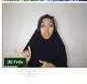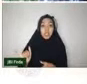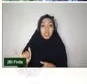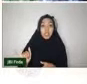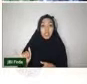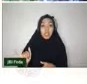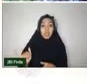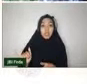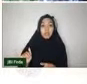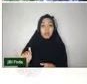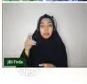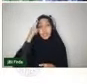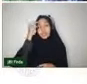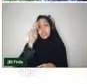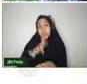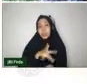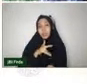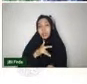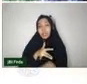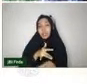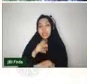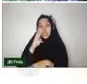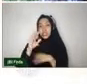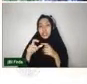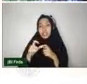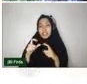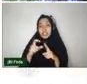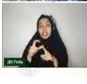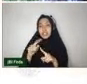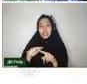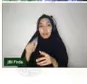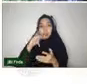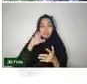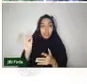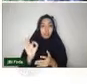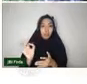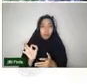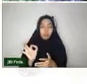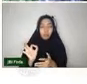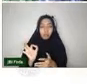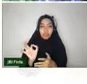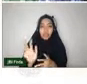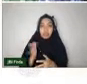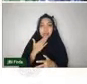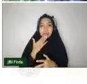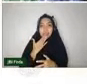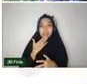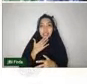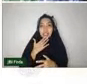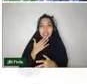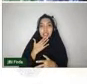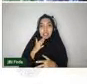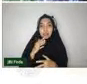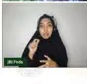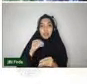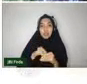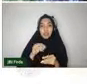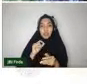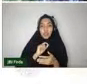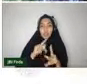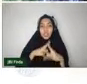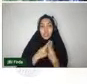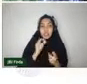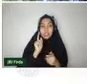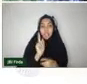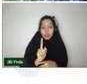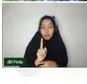belajarnya. Sudah kelas 3 SD tapi belum bisa membaca. Nah itu biasanya kan anak itu masuk kelas 1 sudah bisa membaca dan menulis.